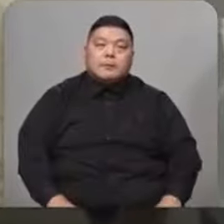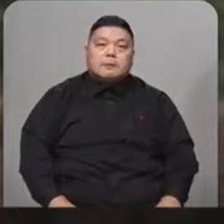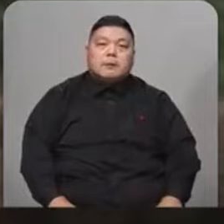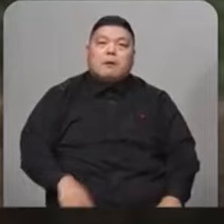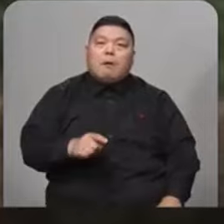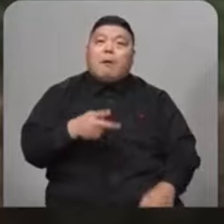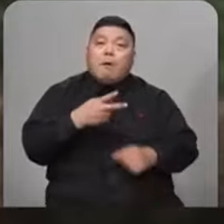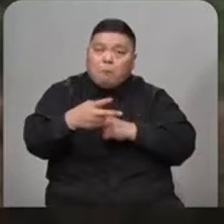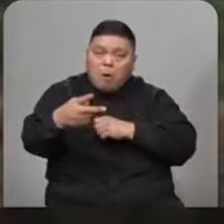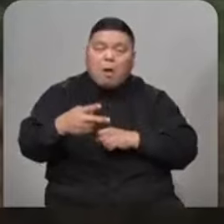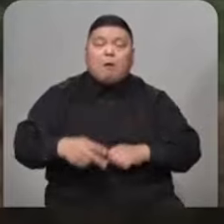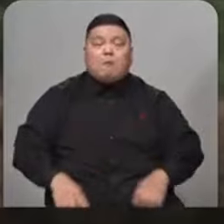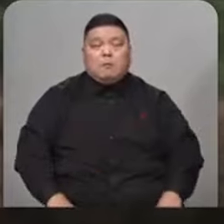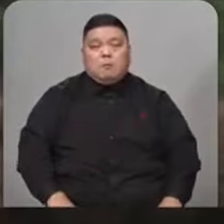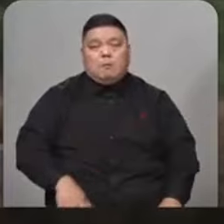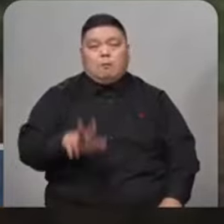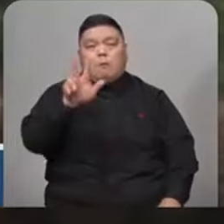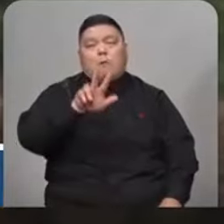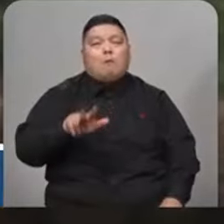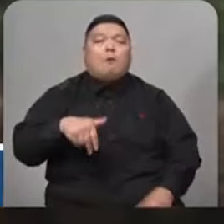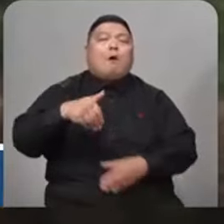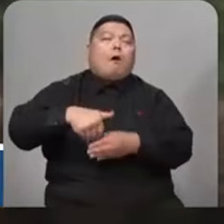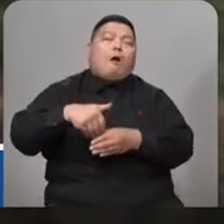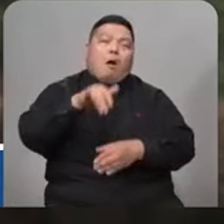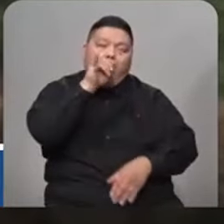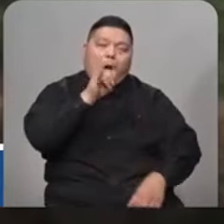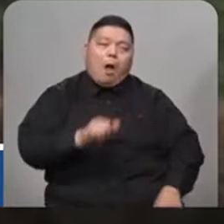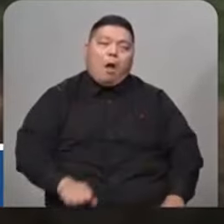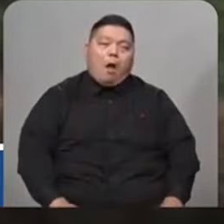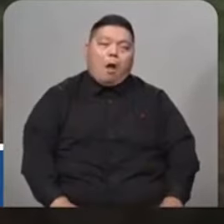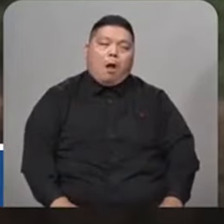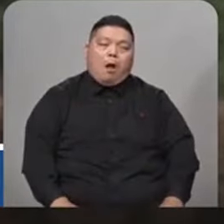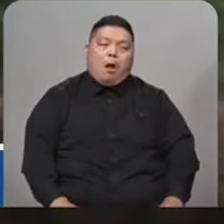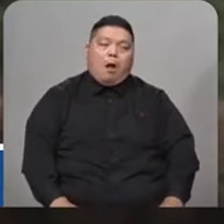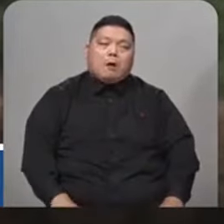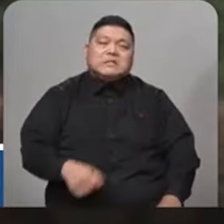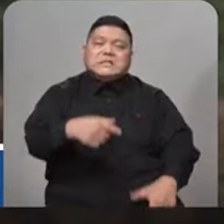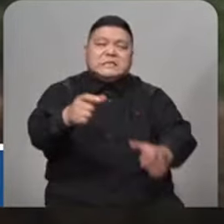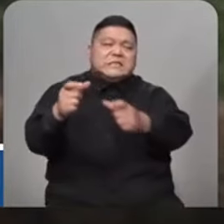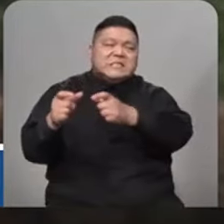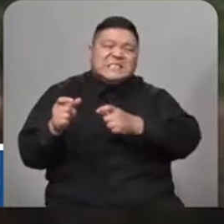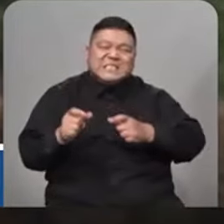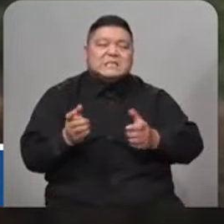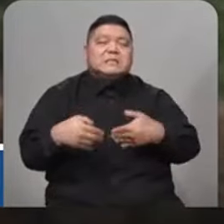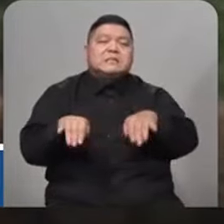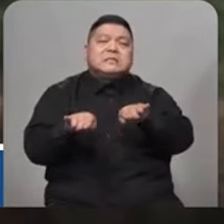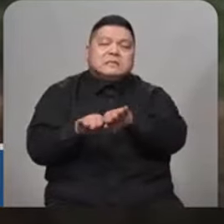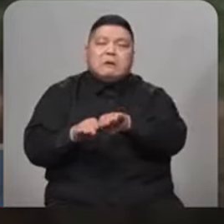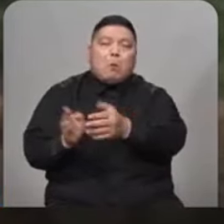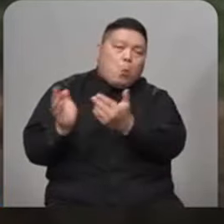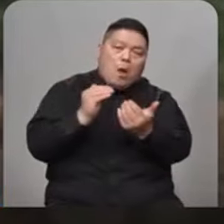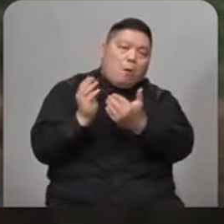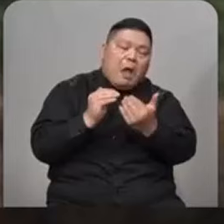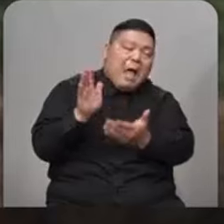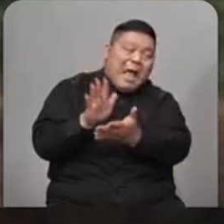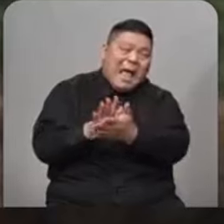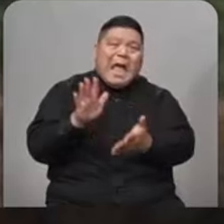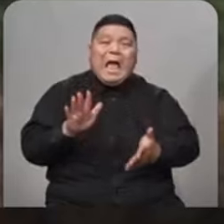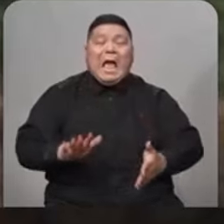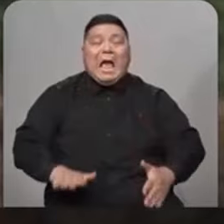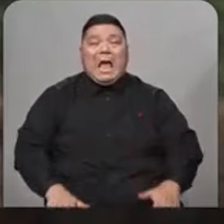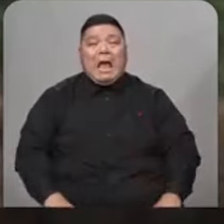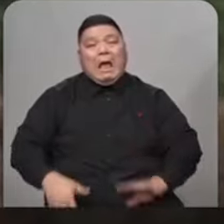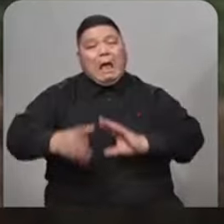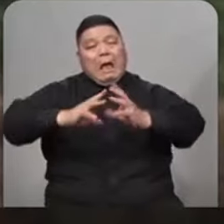내후년에는 제 9회 전국 동시 지방 선거가 치러집니다 각 지자체들의 기관 유치 경쟁이 더욱 치열해지는만큼